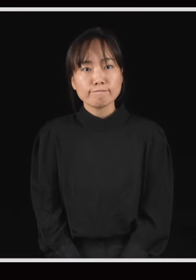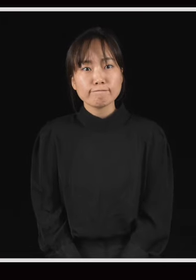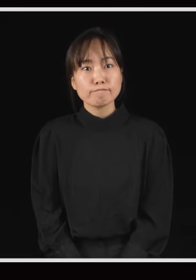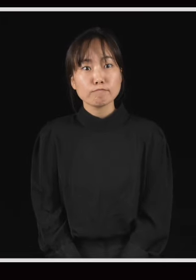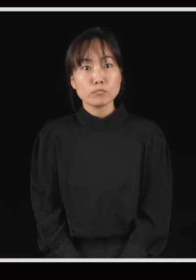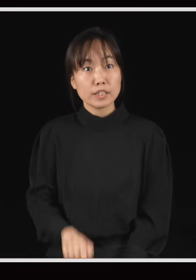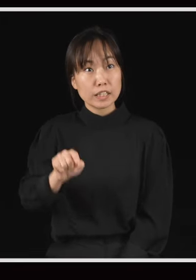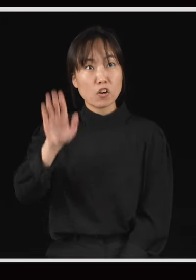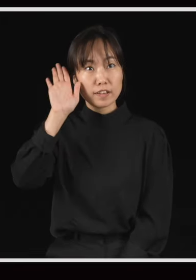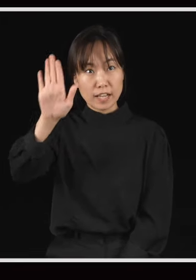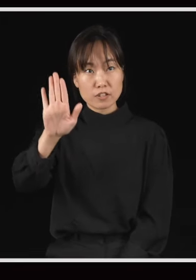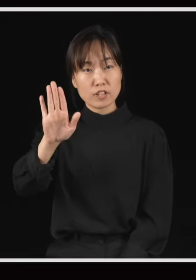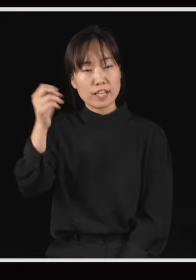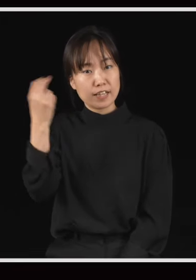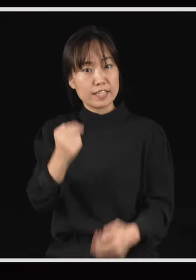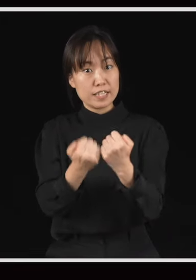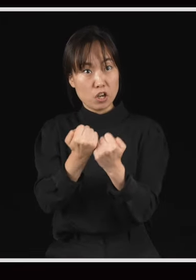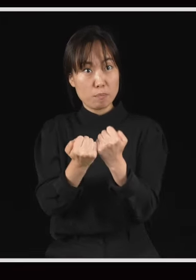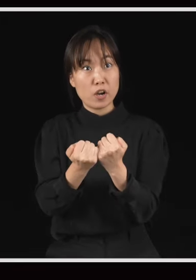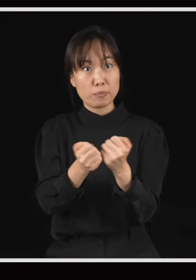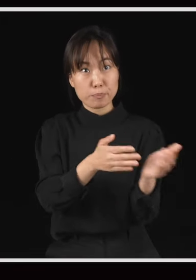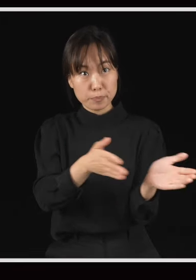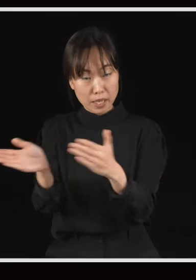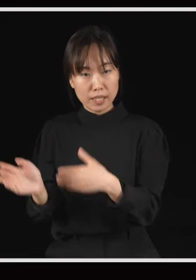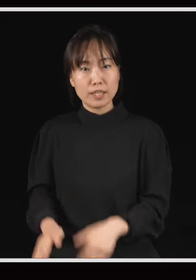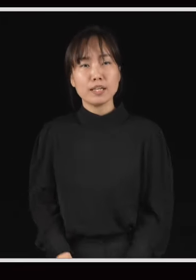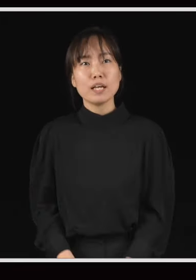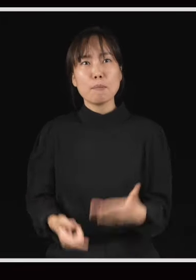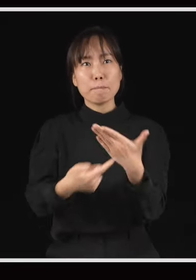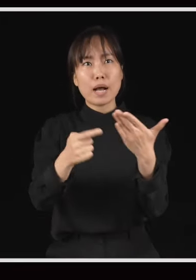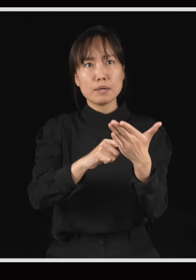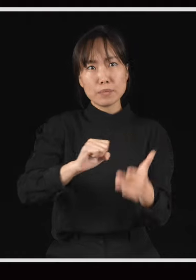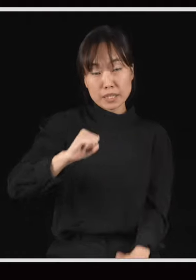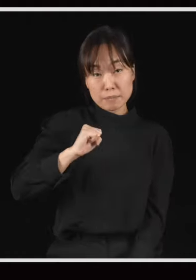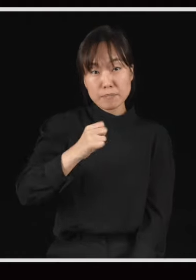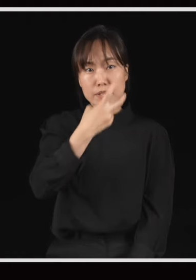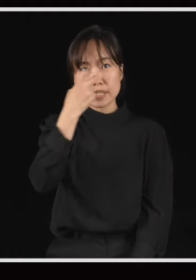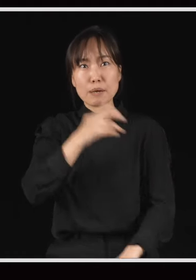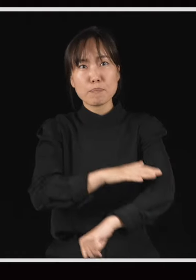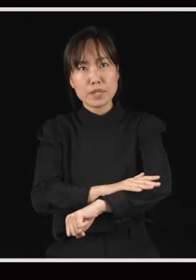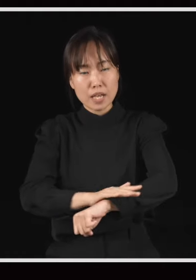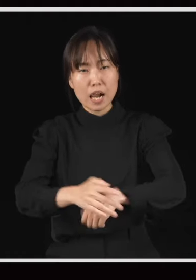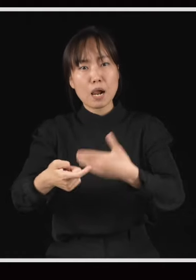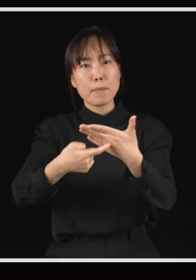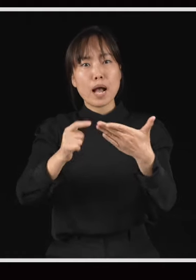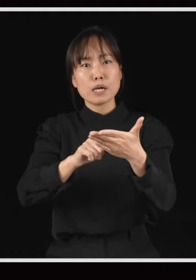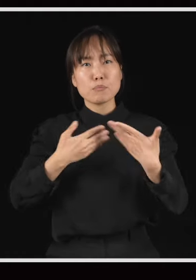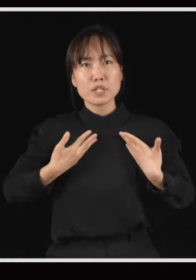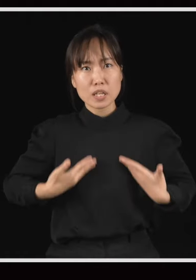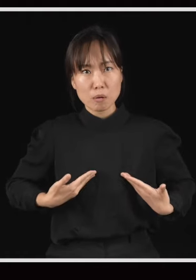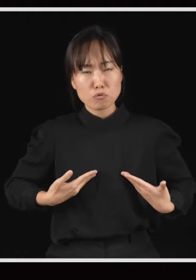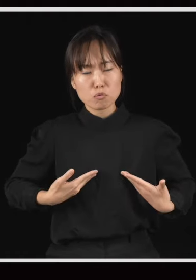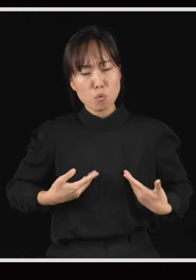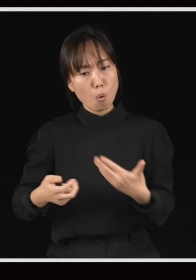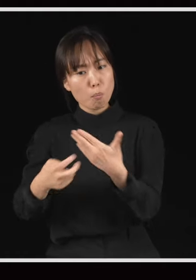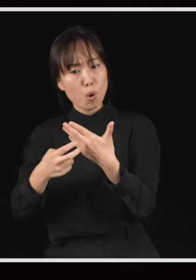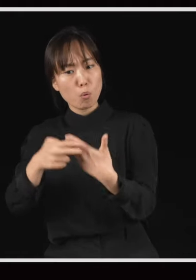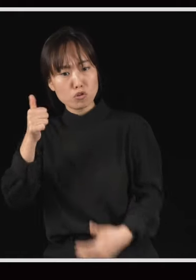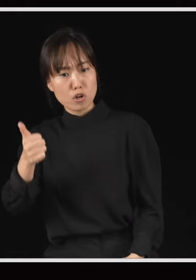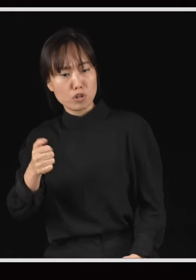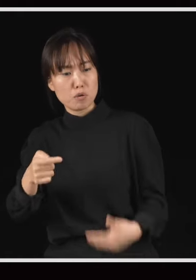자, 이따가 더 말씀드릴 겁니다. 마음 건강, 회복 수면, 마음 챙김 이러면